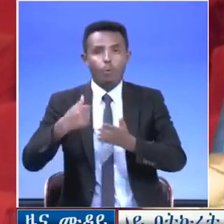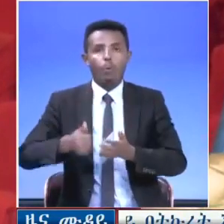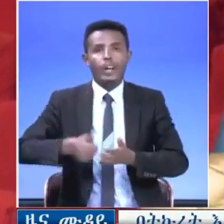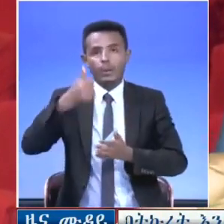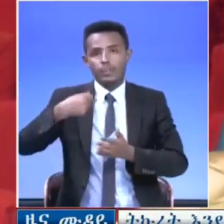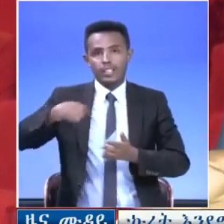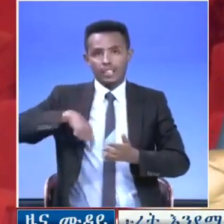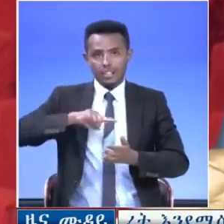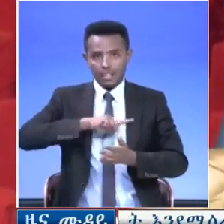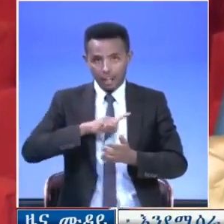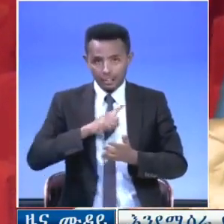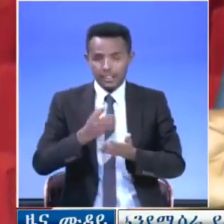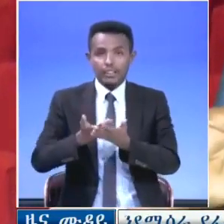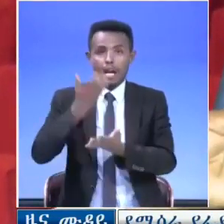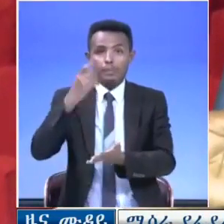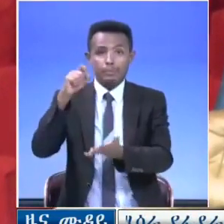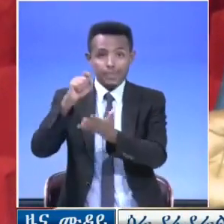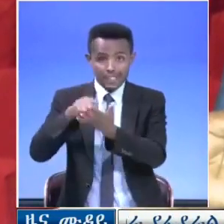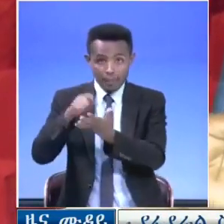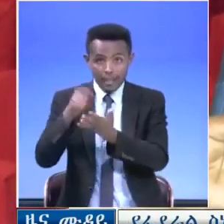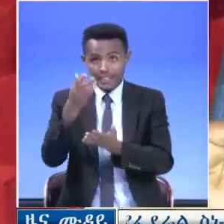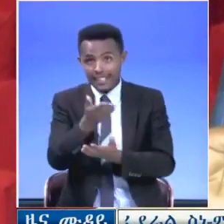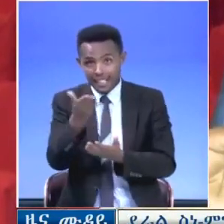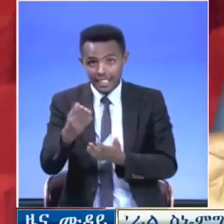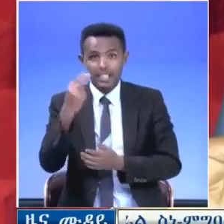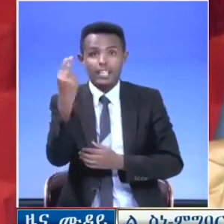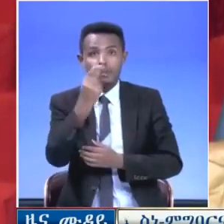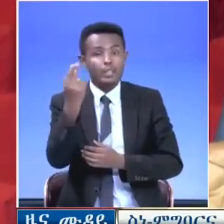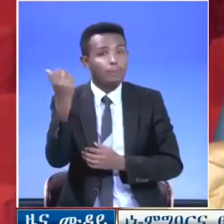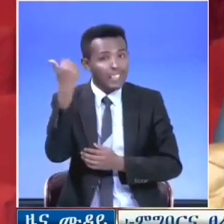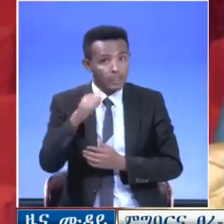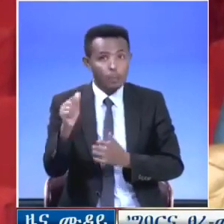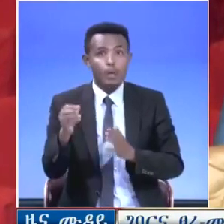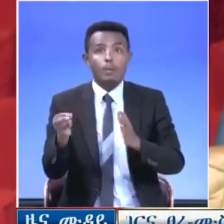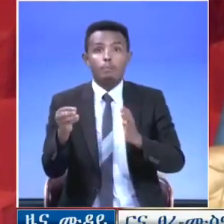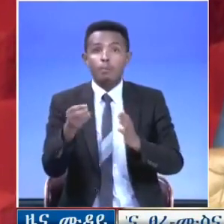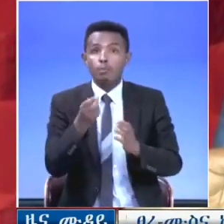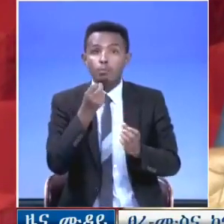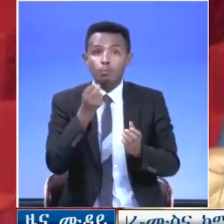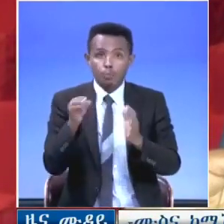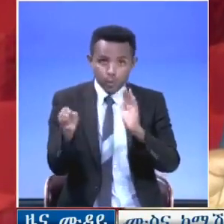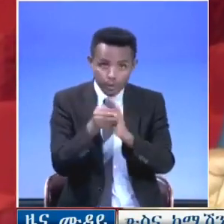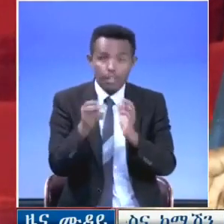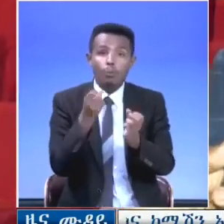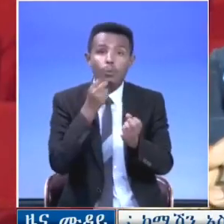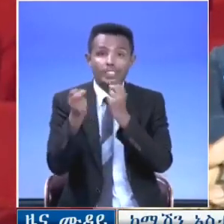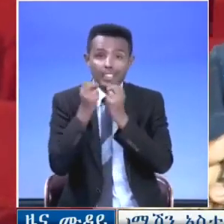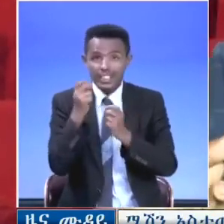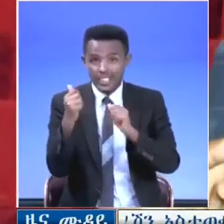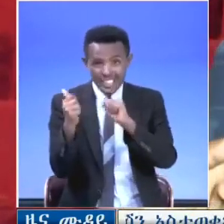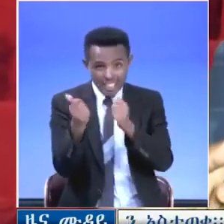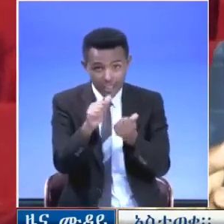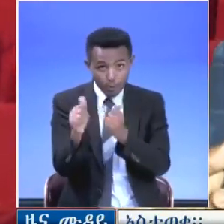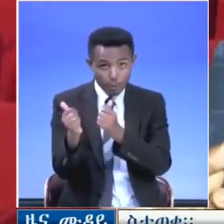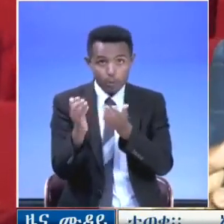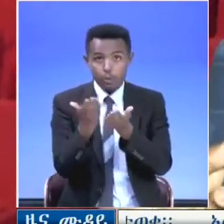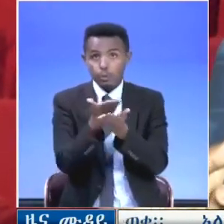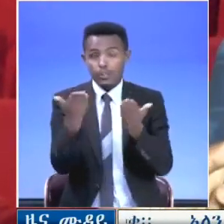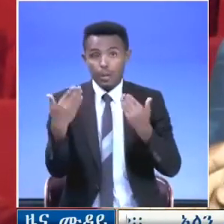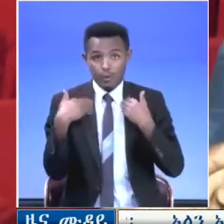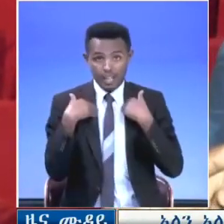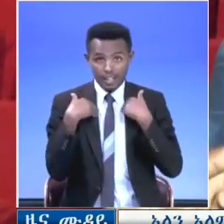የሀብት ምዝገባ ሰነድ ጠቀሜታው ማንኛውም በሙስና ወንጀል ተጠርጥሮ ጉዳዩ የሚታይ